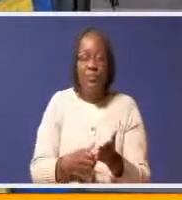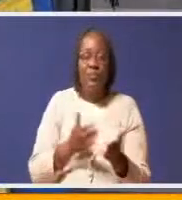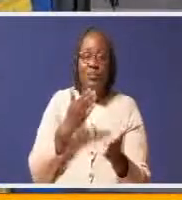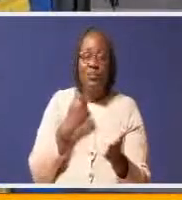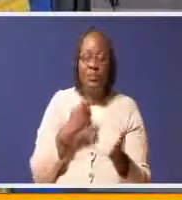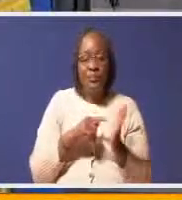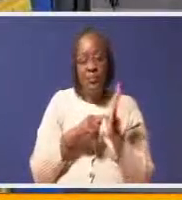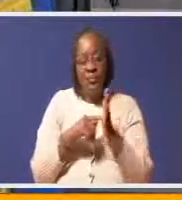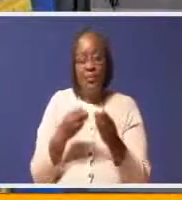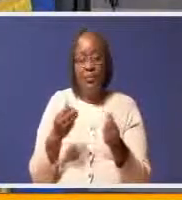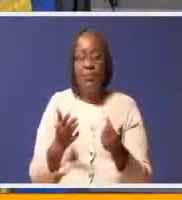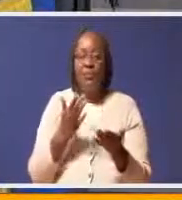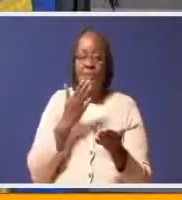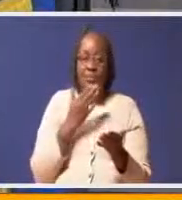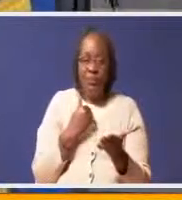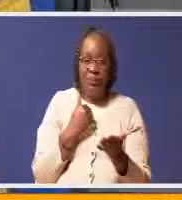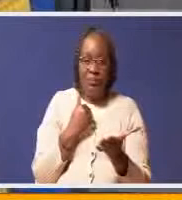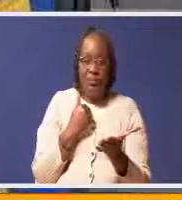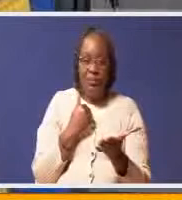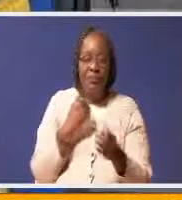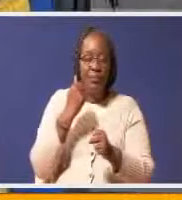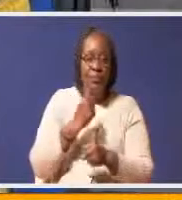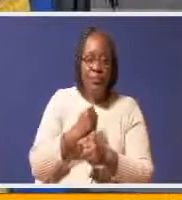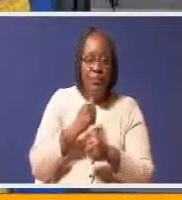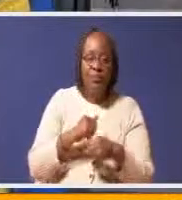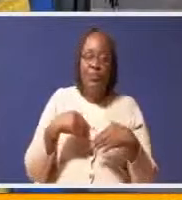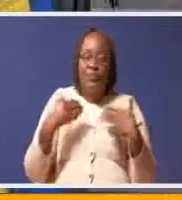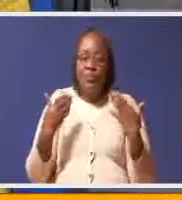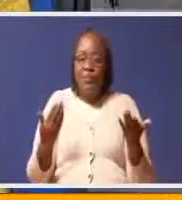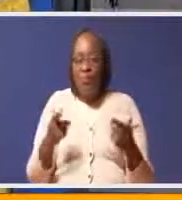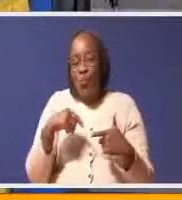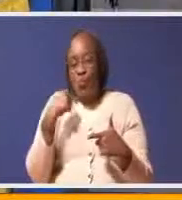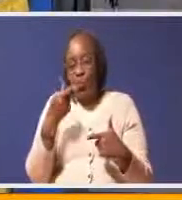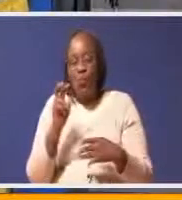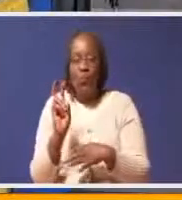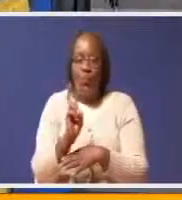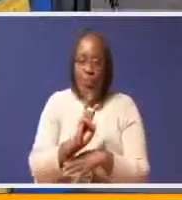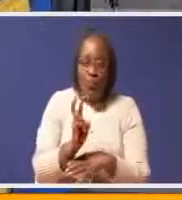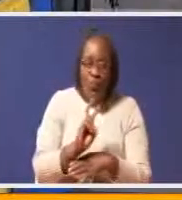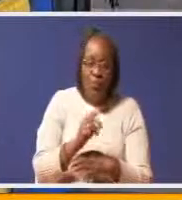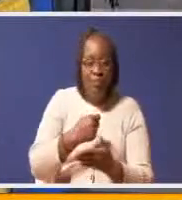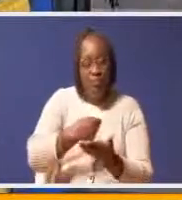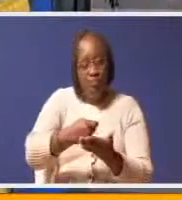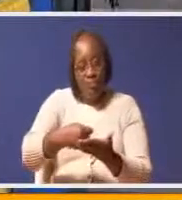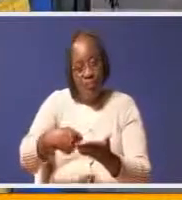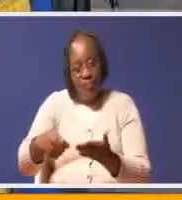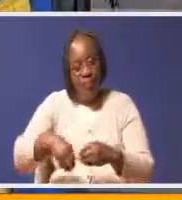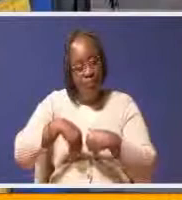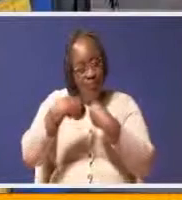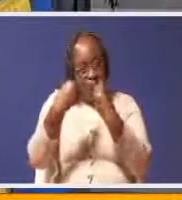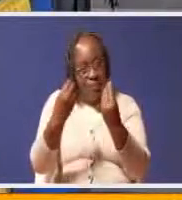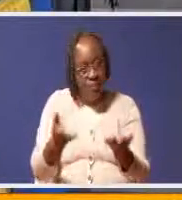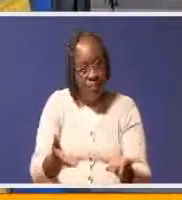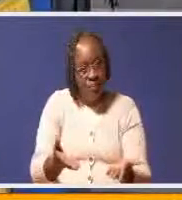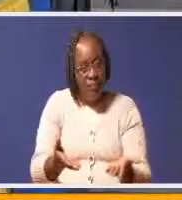ya kuuga mbesha ili ya bakuenda na iga itango kereko. Iwa oba gashika lia basa ine ba ande tire